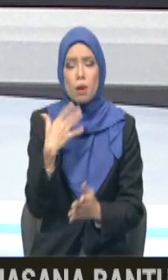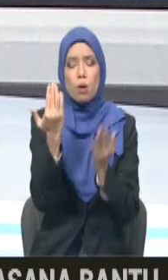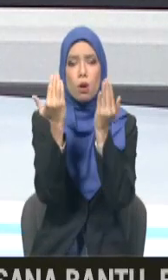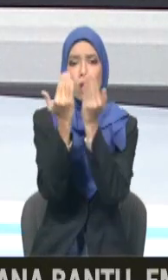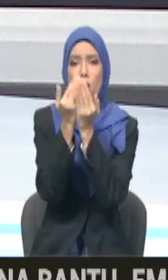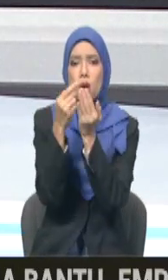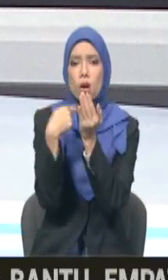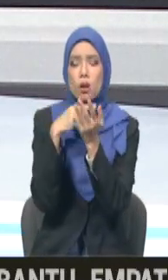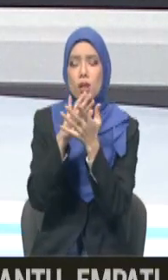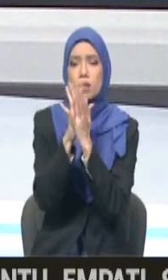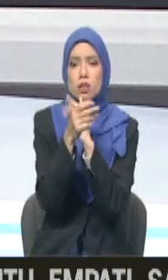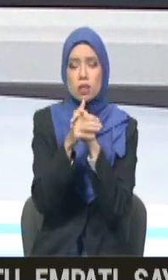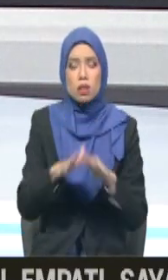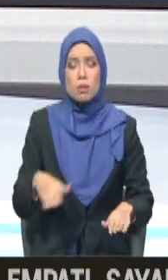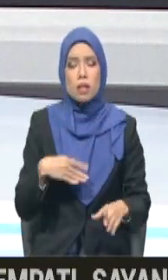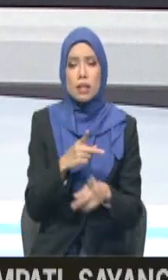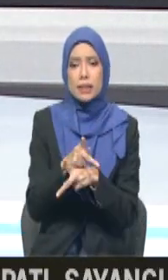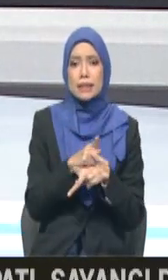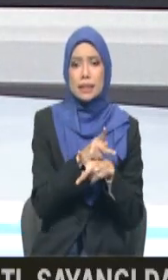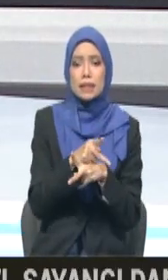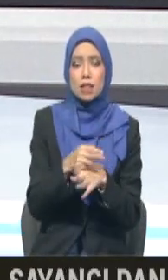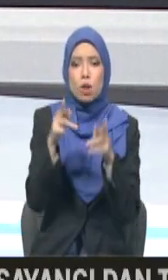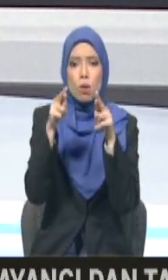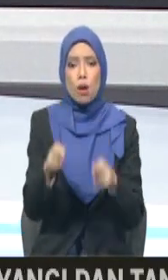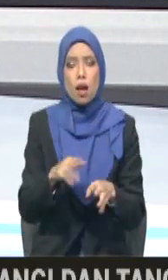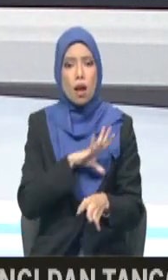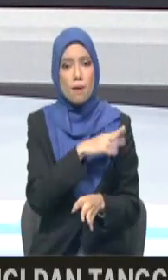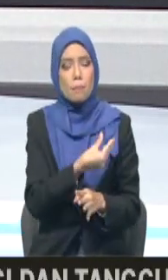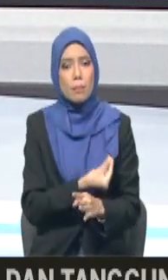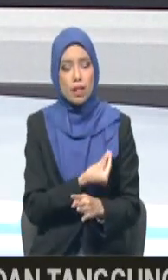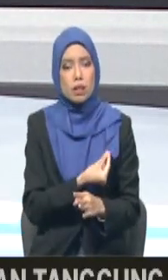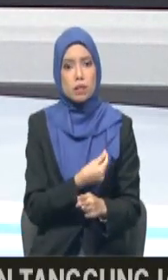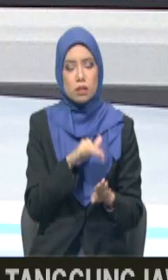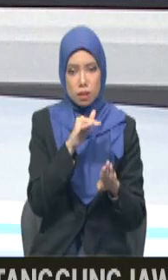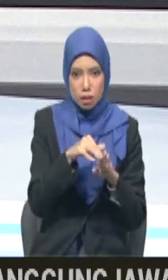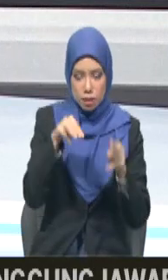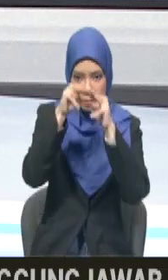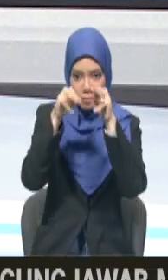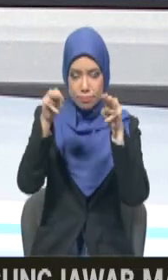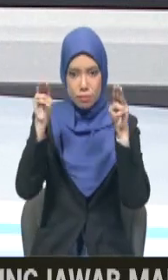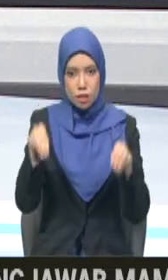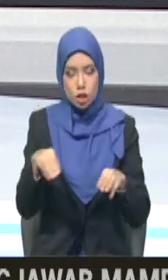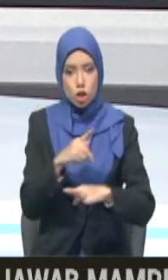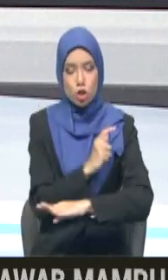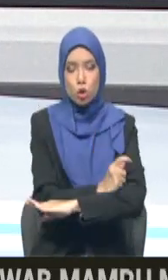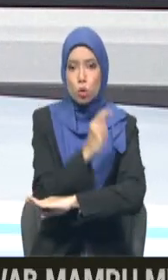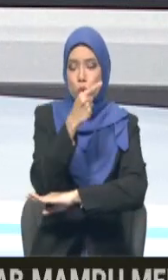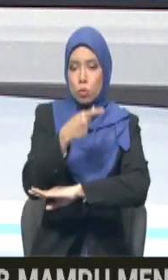kesejahteraan dan perlindungan rakyat Palestin program berlangsung di masjid Kampung labu daerah